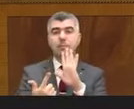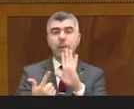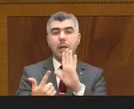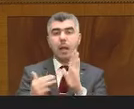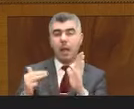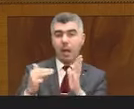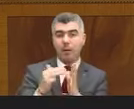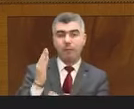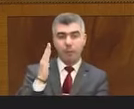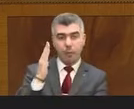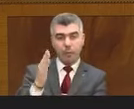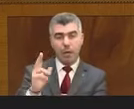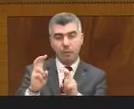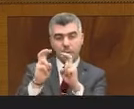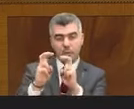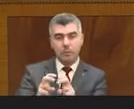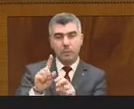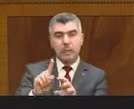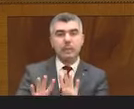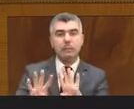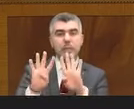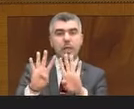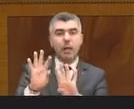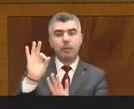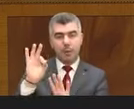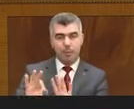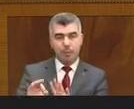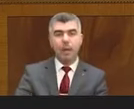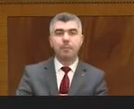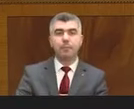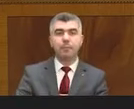هكتار بانخفاض ديال 18%، القطاني